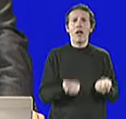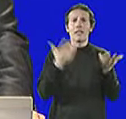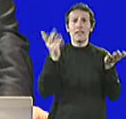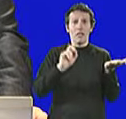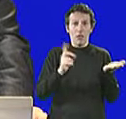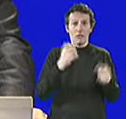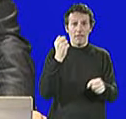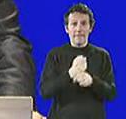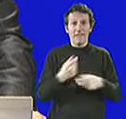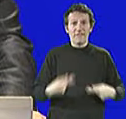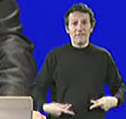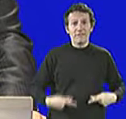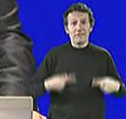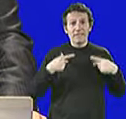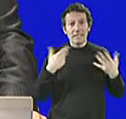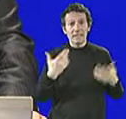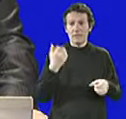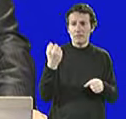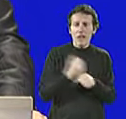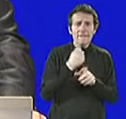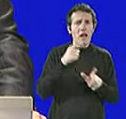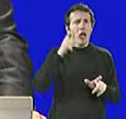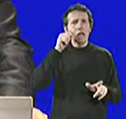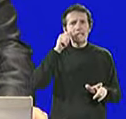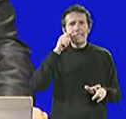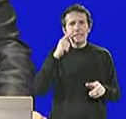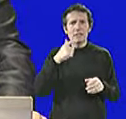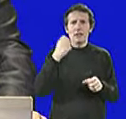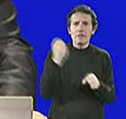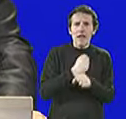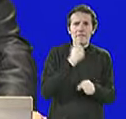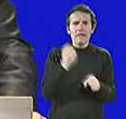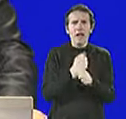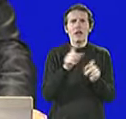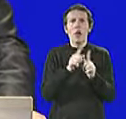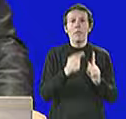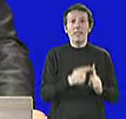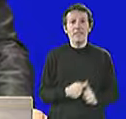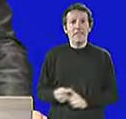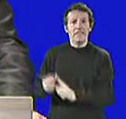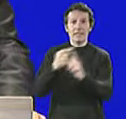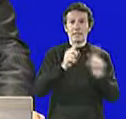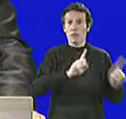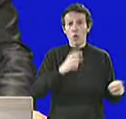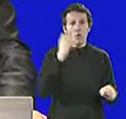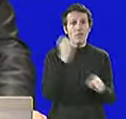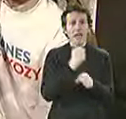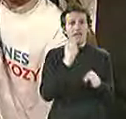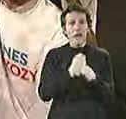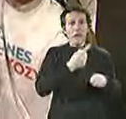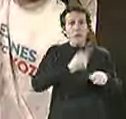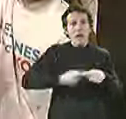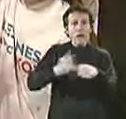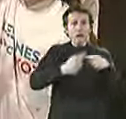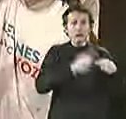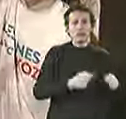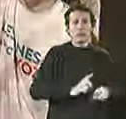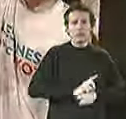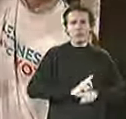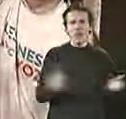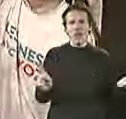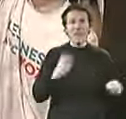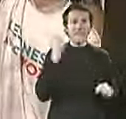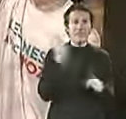vie. Le travail, c'est une force de création. Le travail ne se divise pas. Le travail ne se partage pas. Le